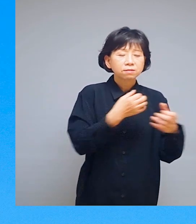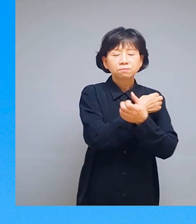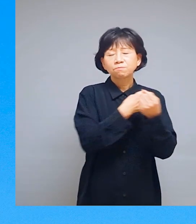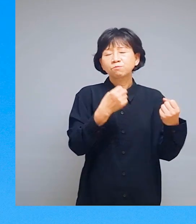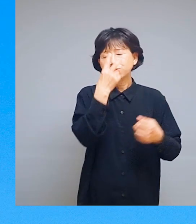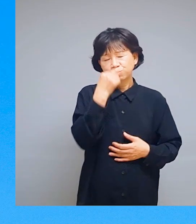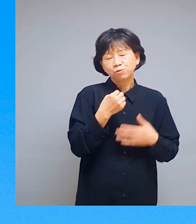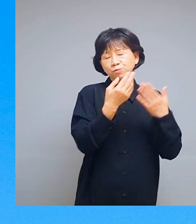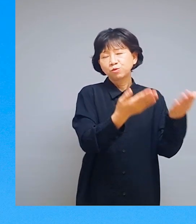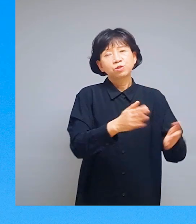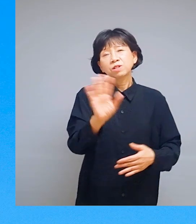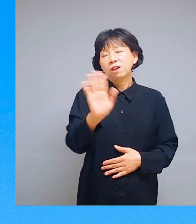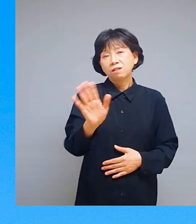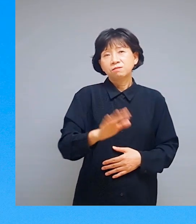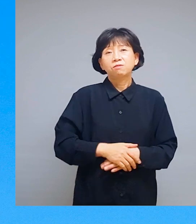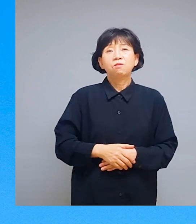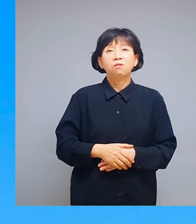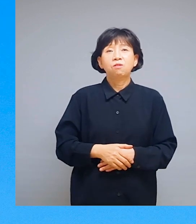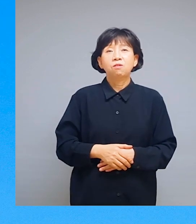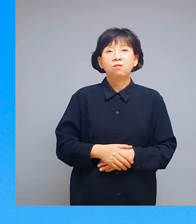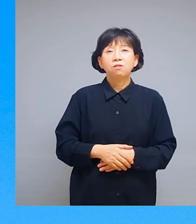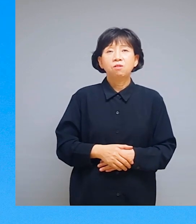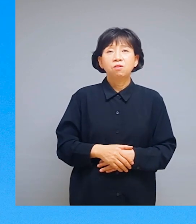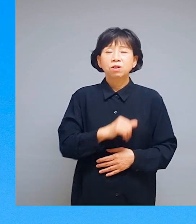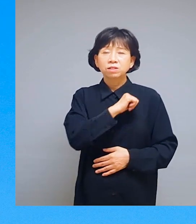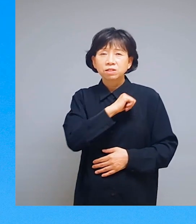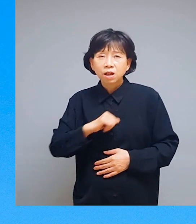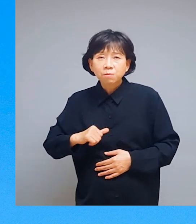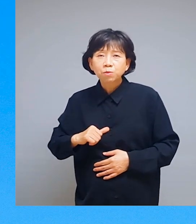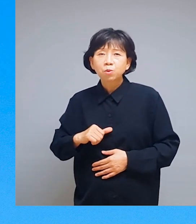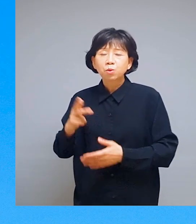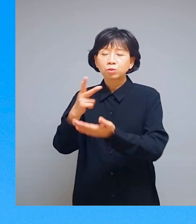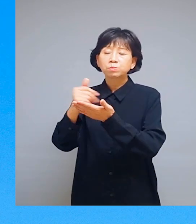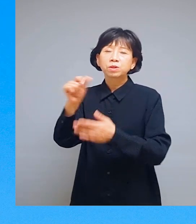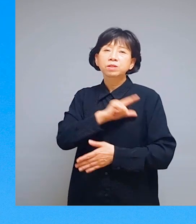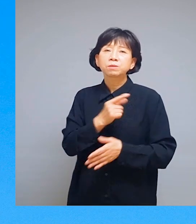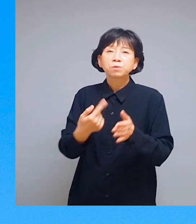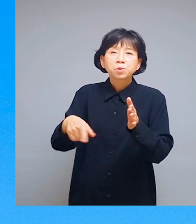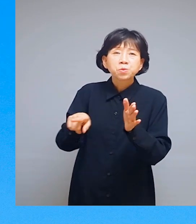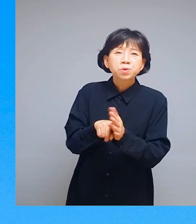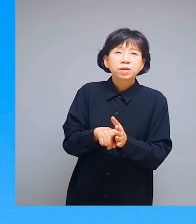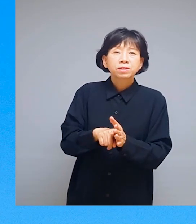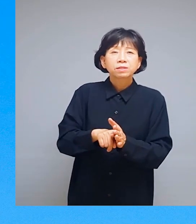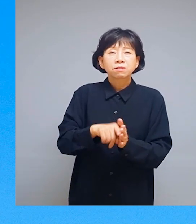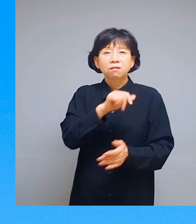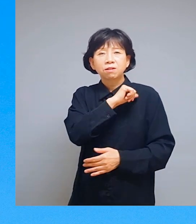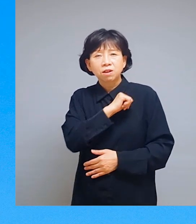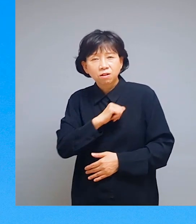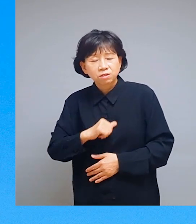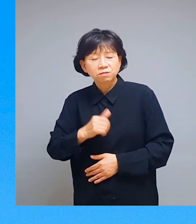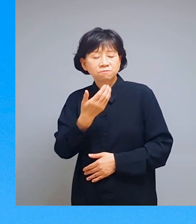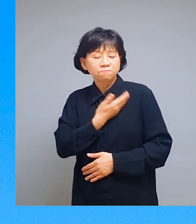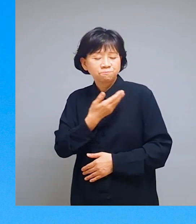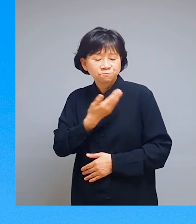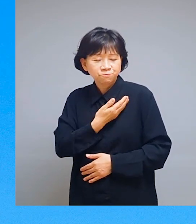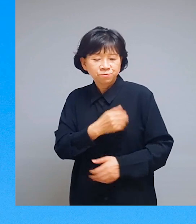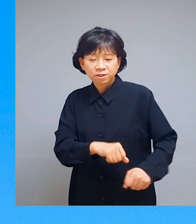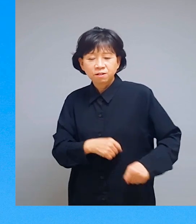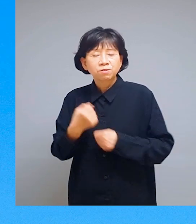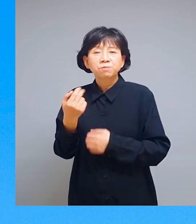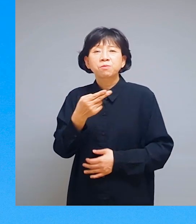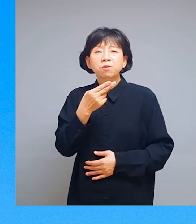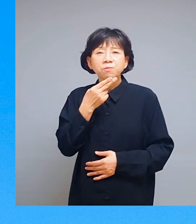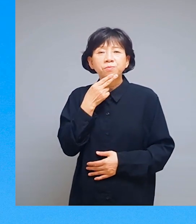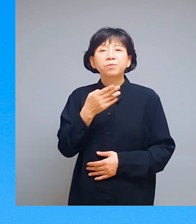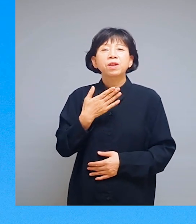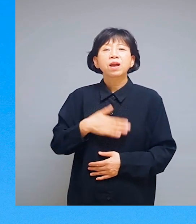용납하지 아니한 것과 3절에 내가 참고 내 이름을 위하여 견디고 게으르지 아니한 것을